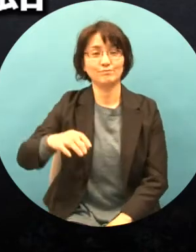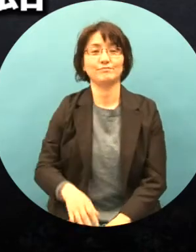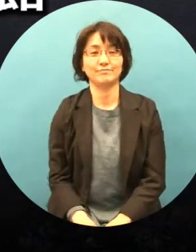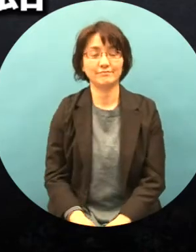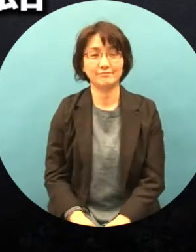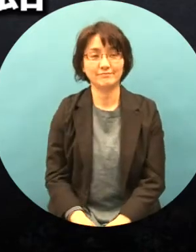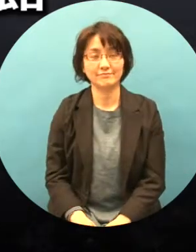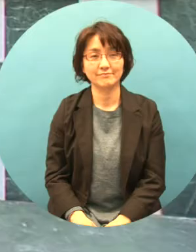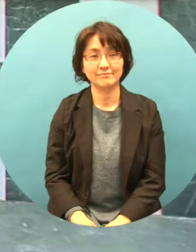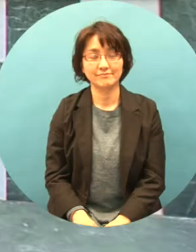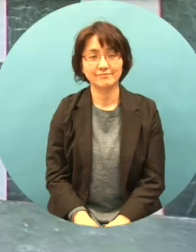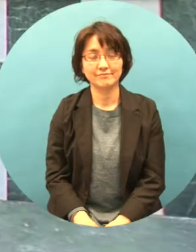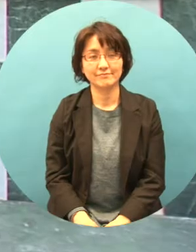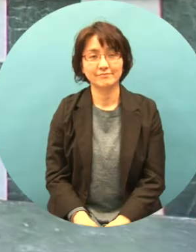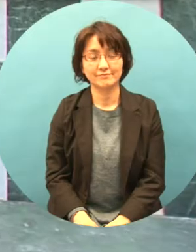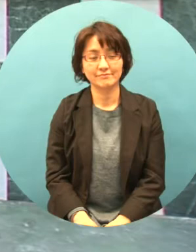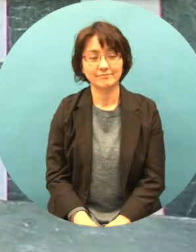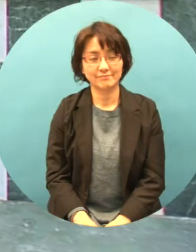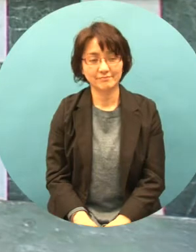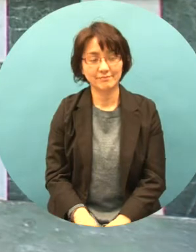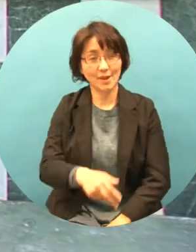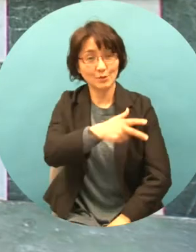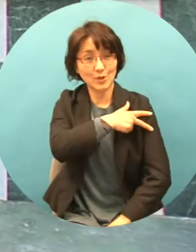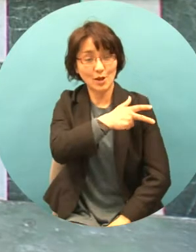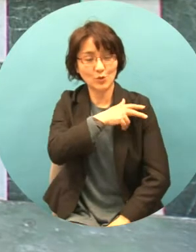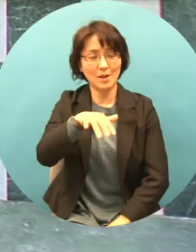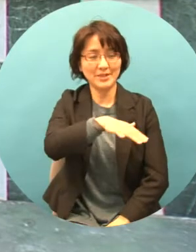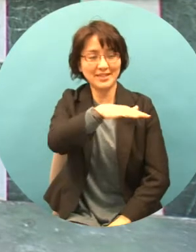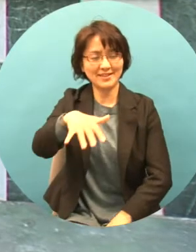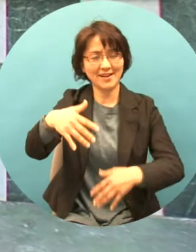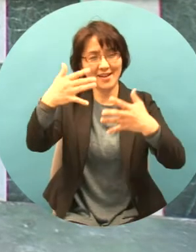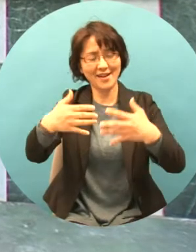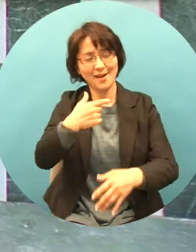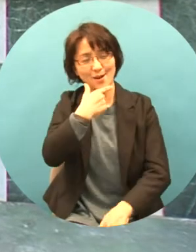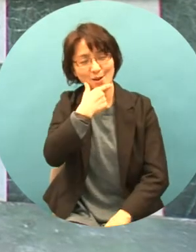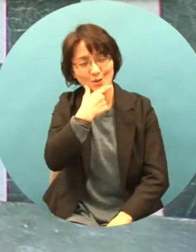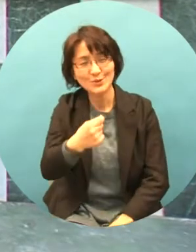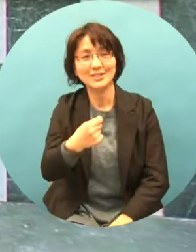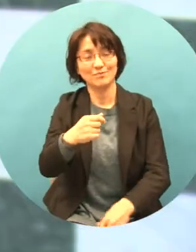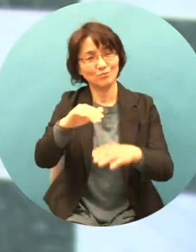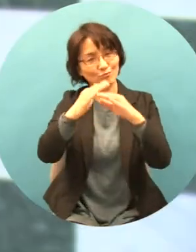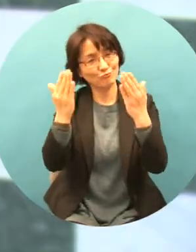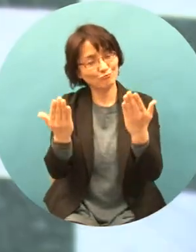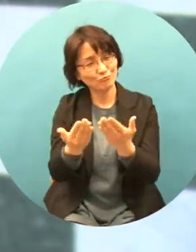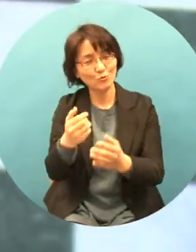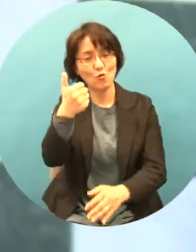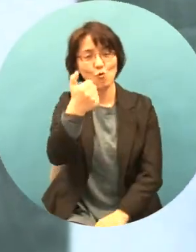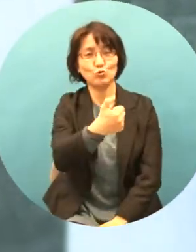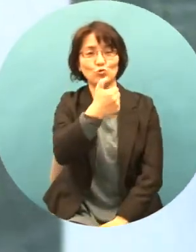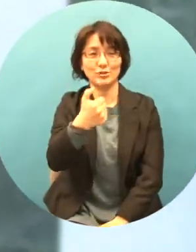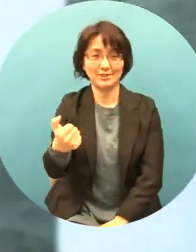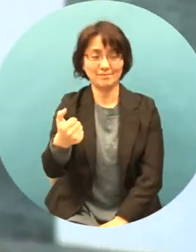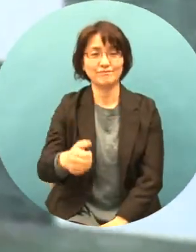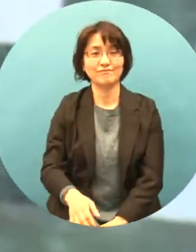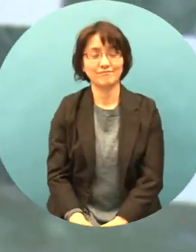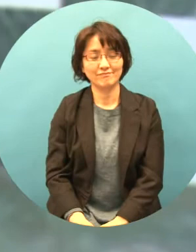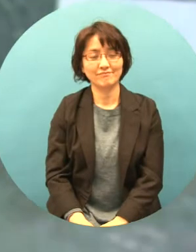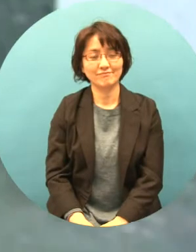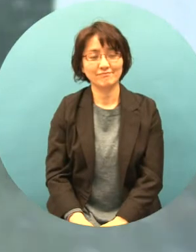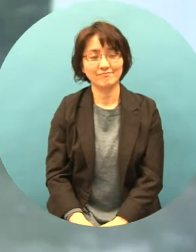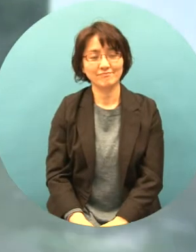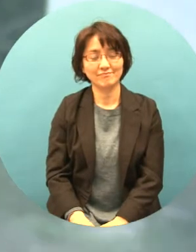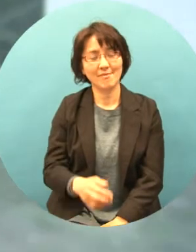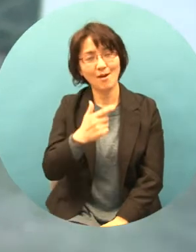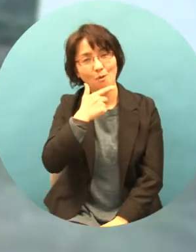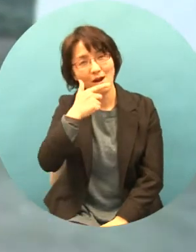。 映画好きが集まる高崎映画祭のスタッフおよそ50人、さま